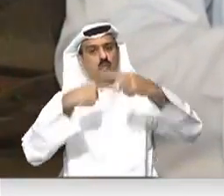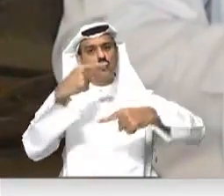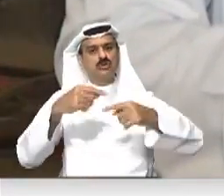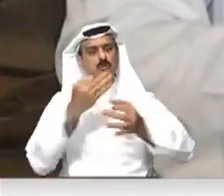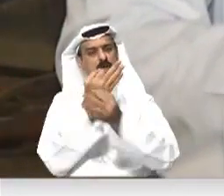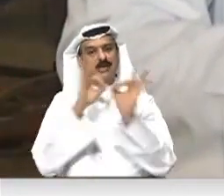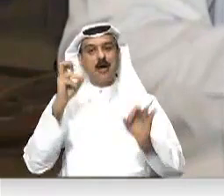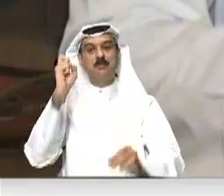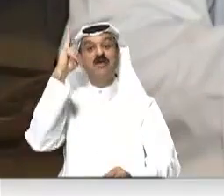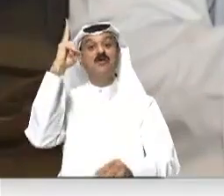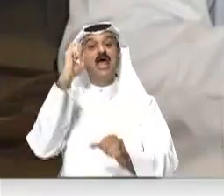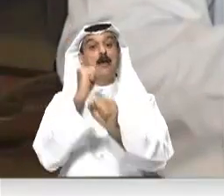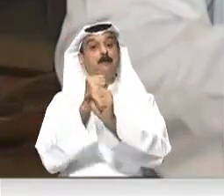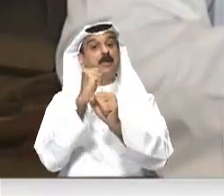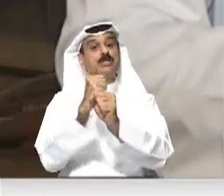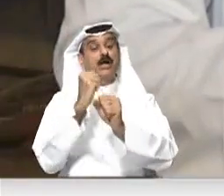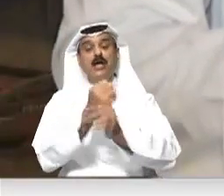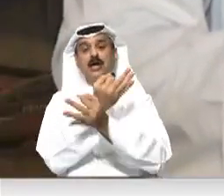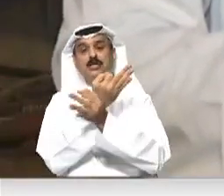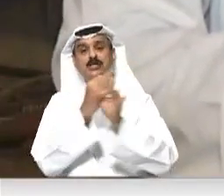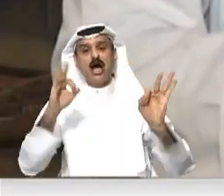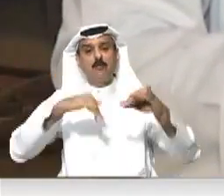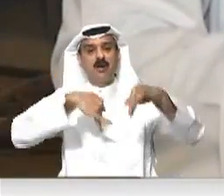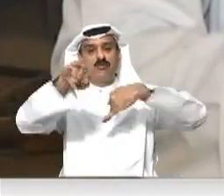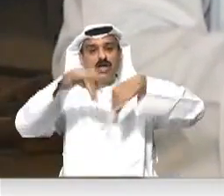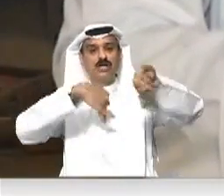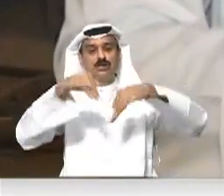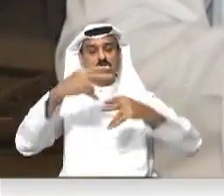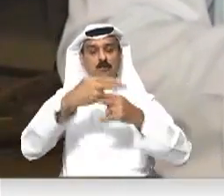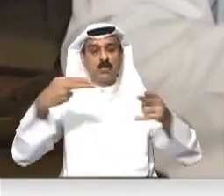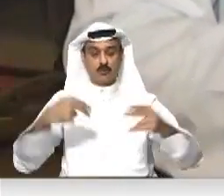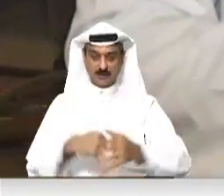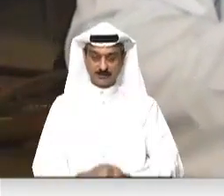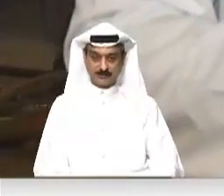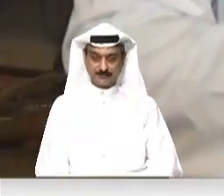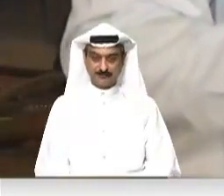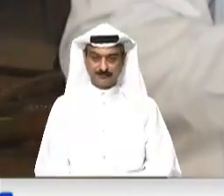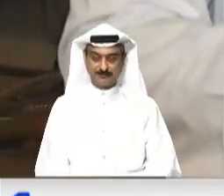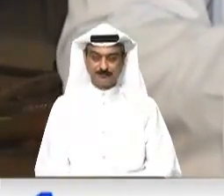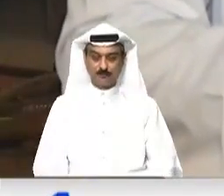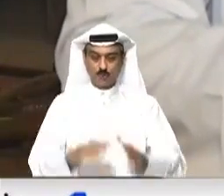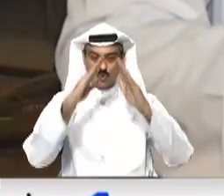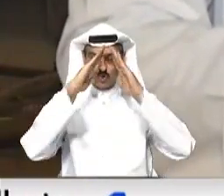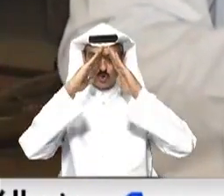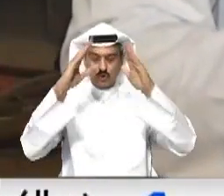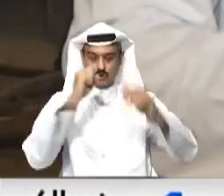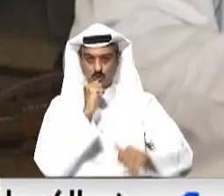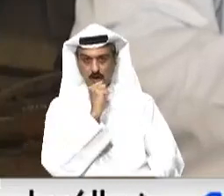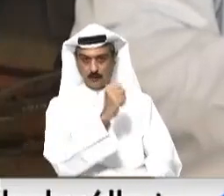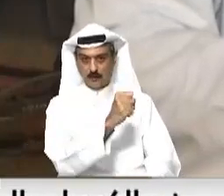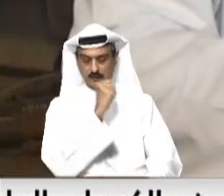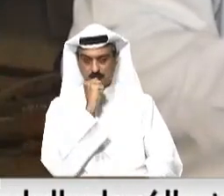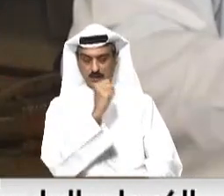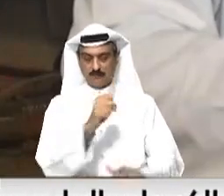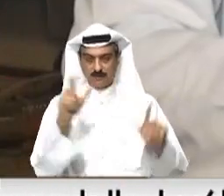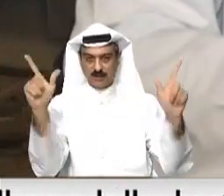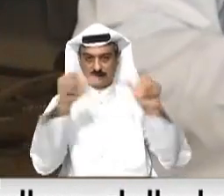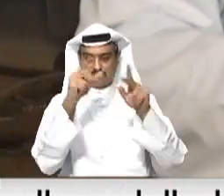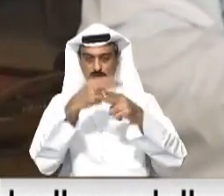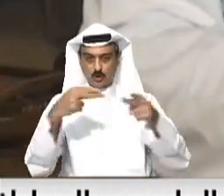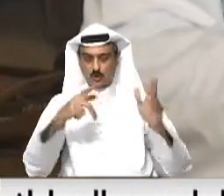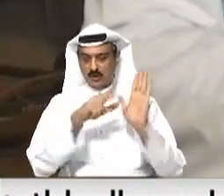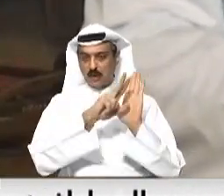المشاريع والخاصة في صيانة الطرق في دولة الكويت. نعم كل الشكر إلى زميل فهد التركي مراسلنا من